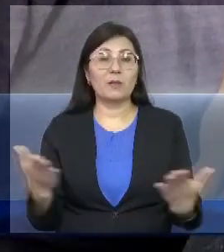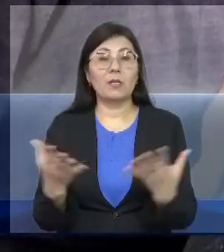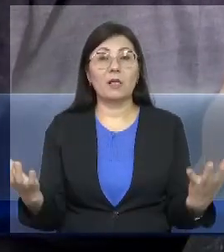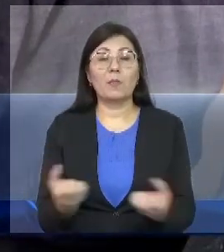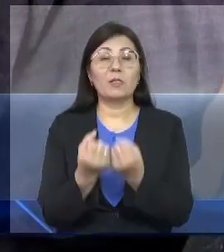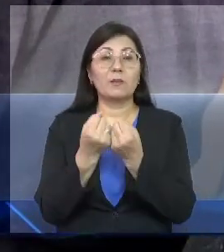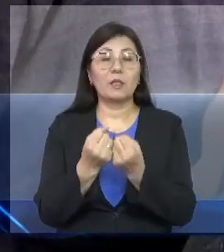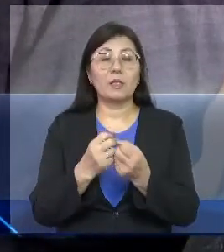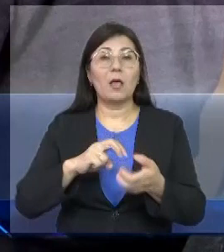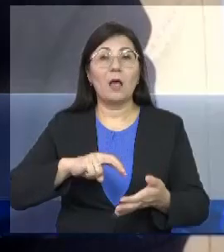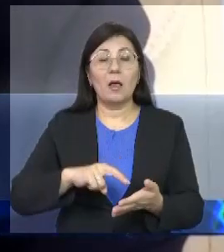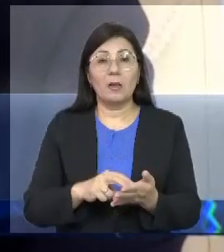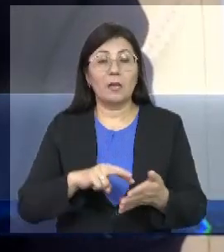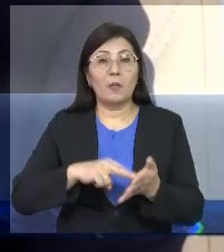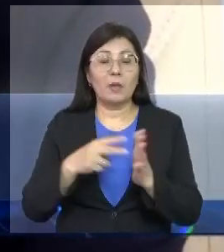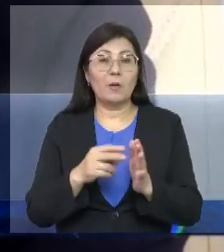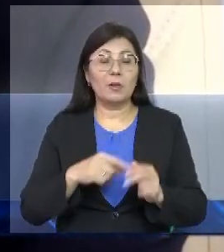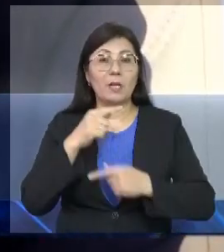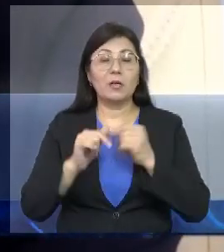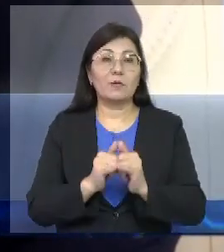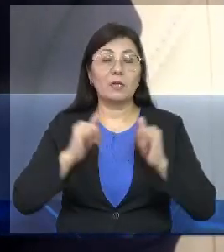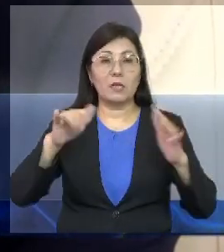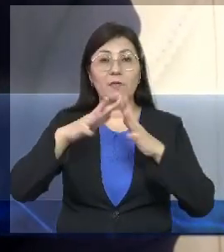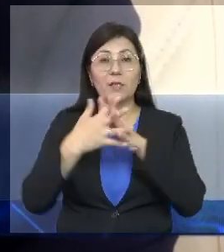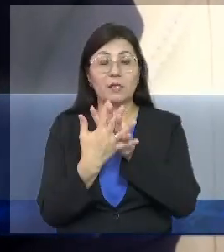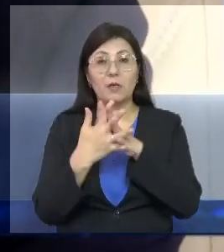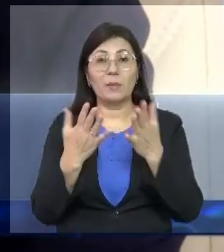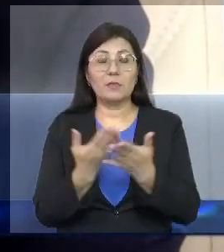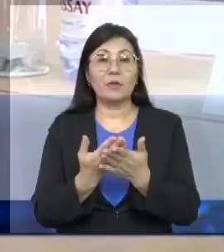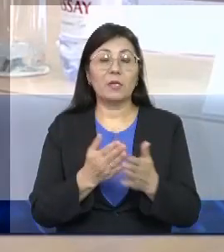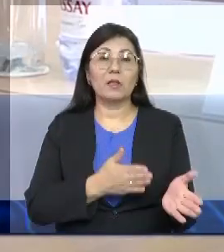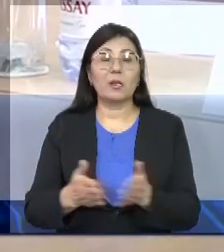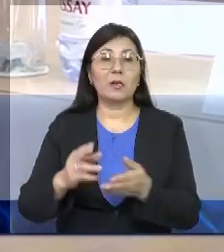тему дальнейшего развития села, ремонта трассы, связывающей населенный пункт с областным центром и